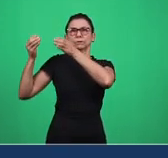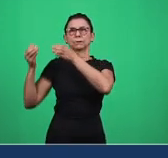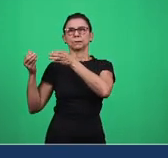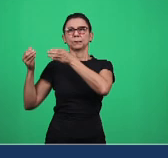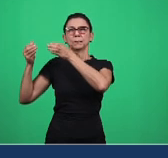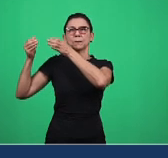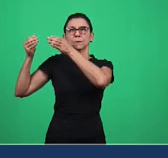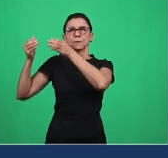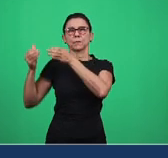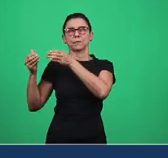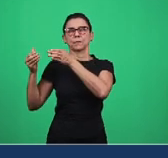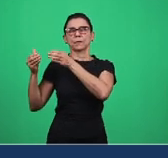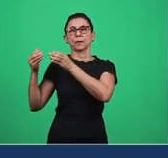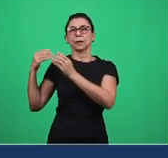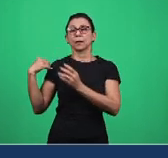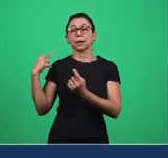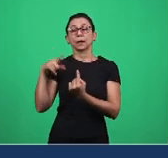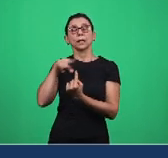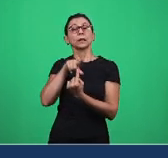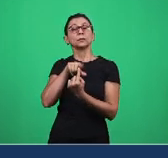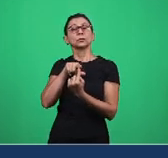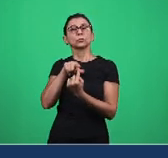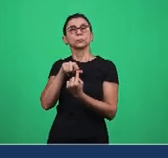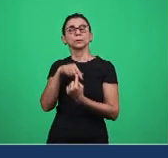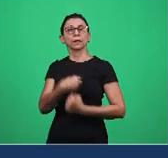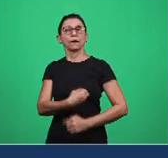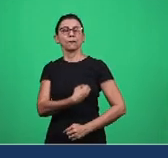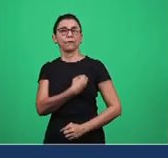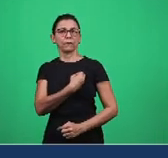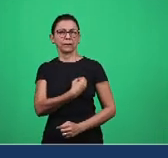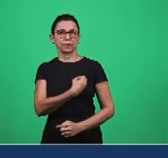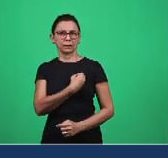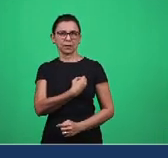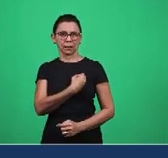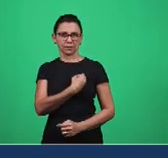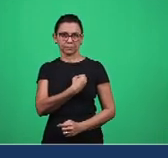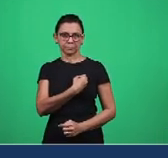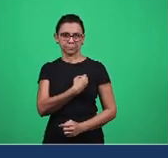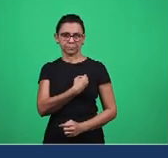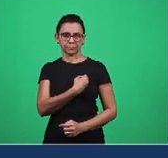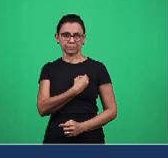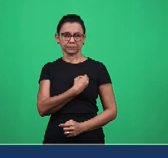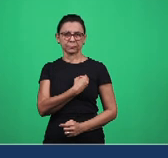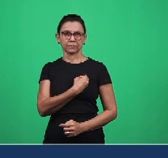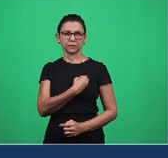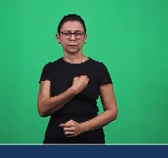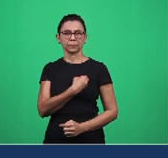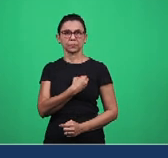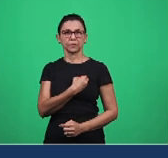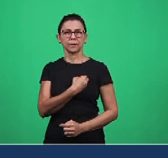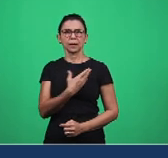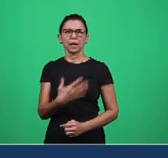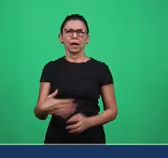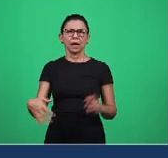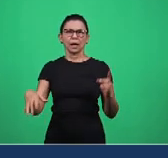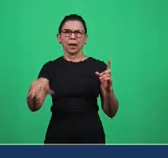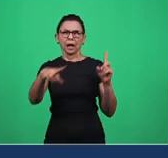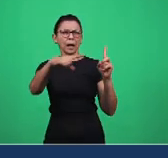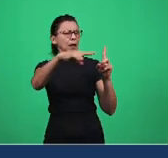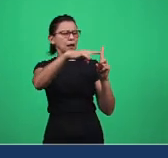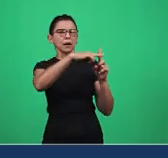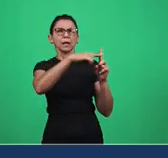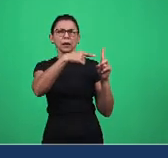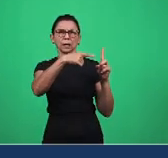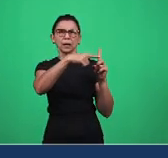vie qui doit avoir. La croix, observez bien, quand l'Église, elle apporte dans les épaules